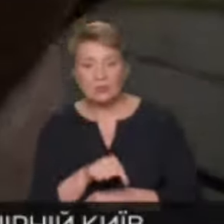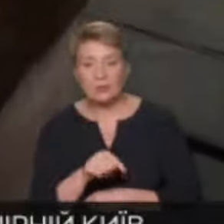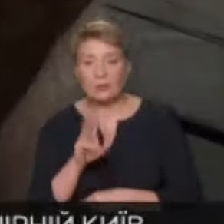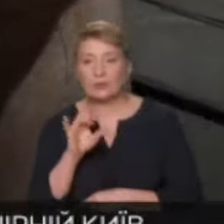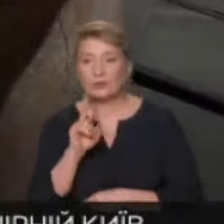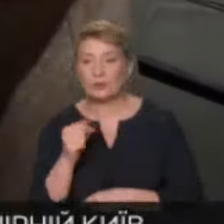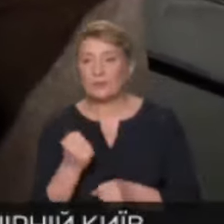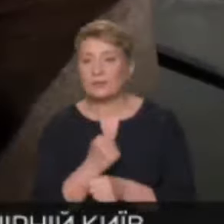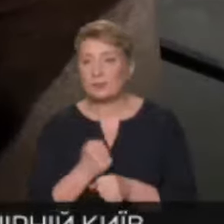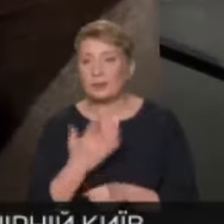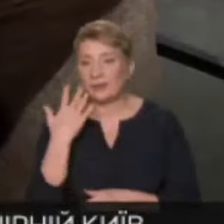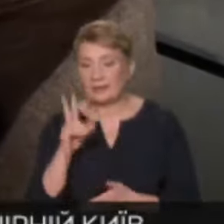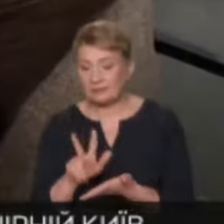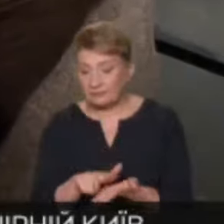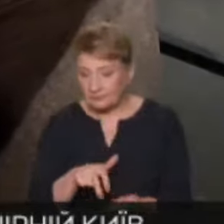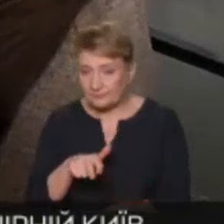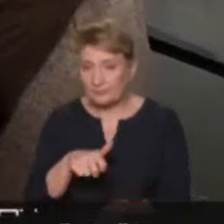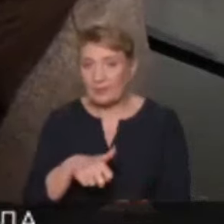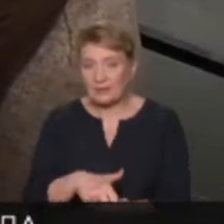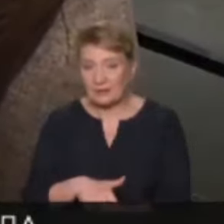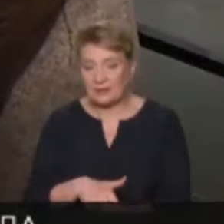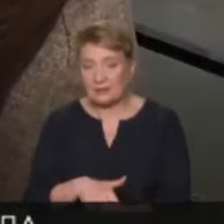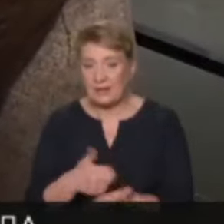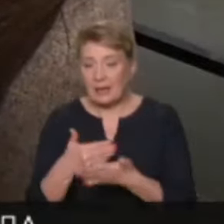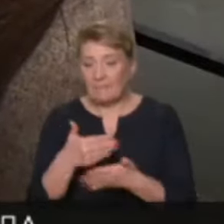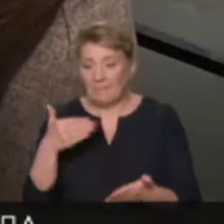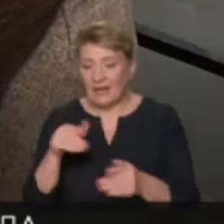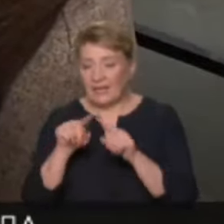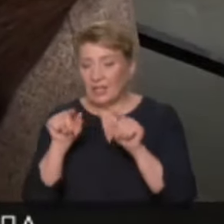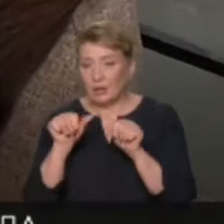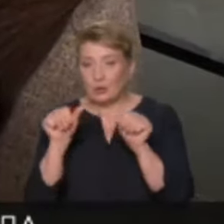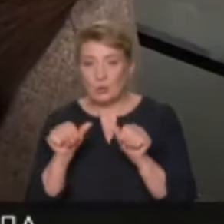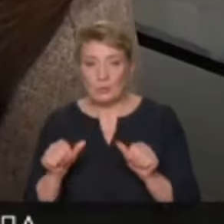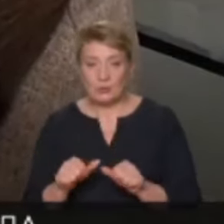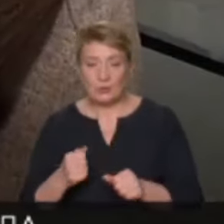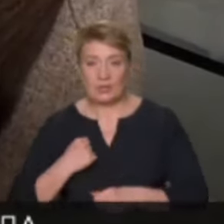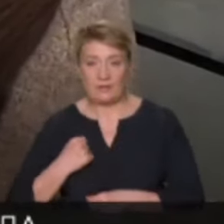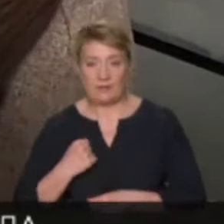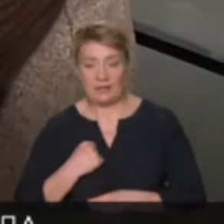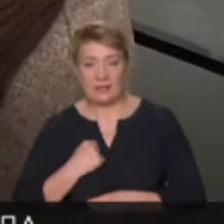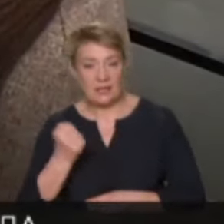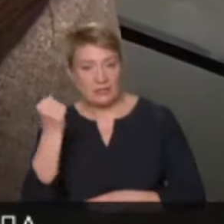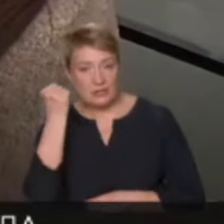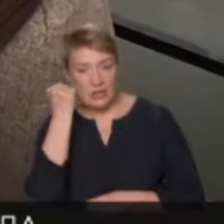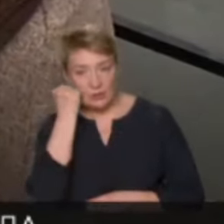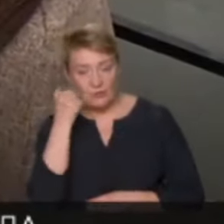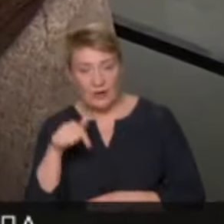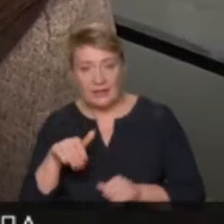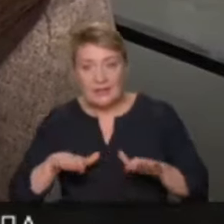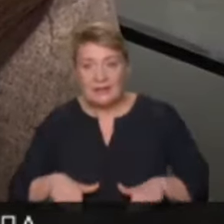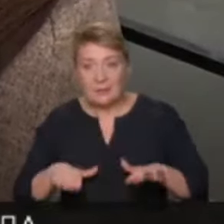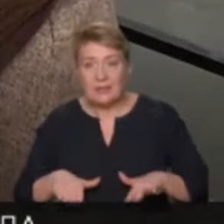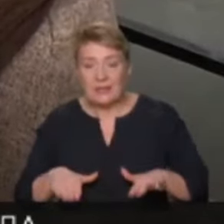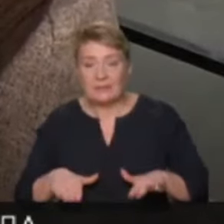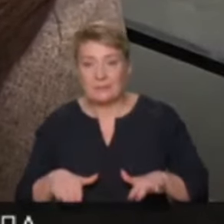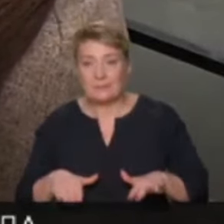ми, коли стаємо на одне коліно перед скульптуркою воїна, вшанували на ось цьому сакральному місці, на Аскольдовій